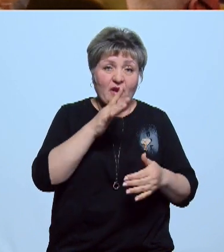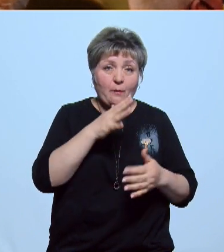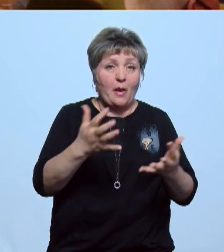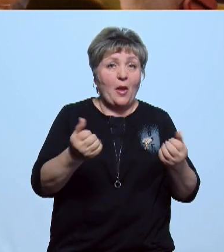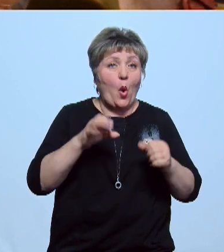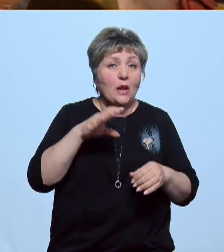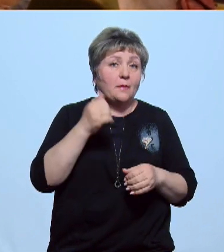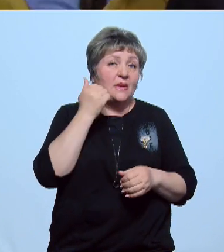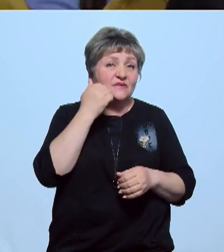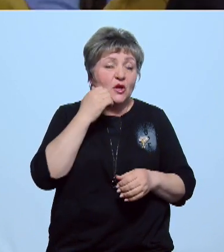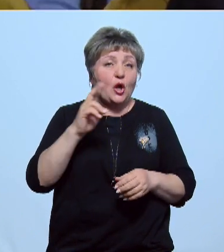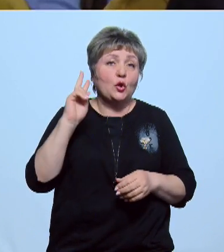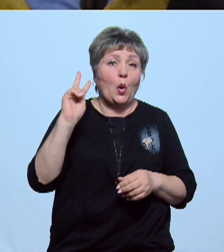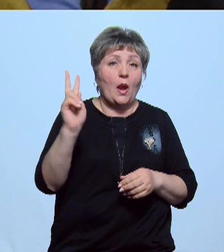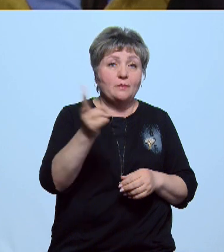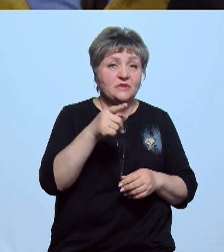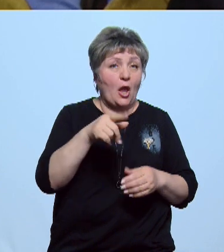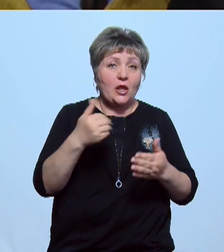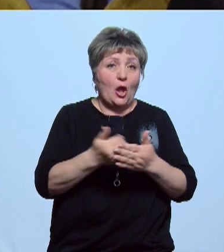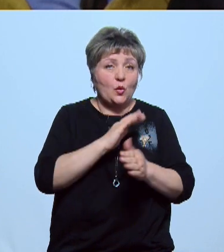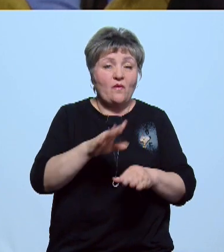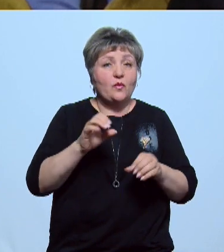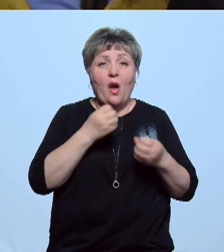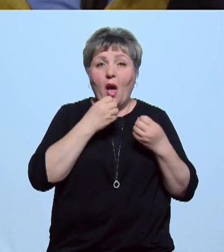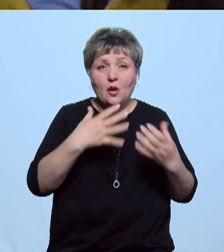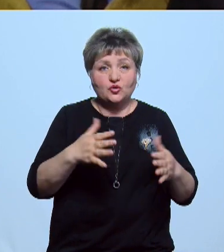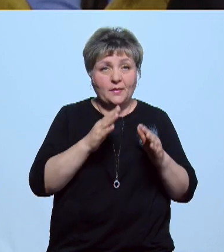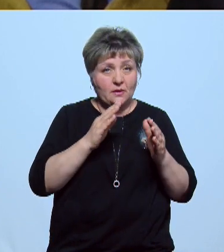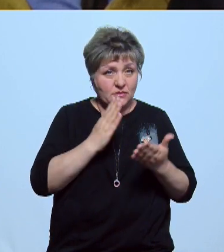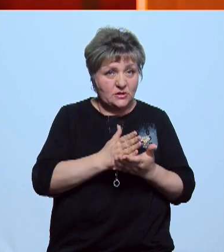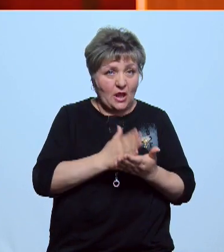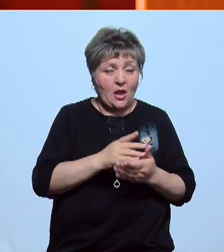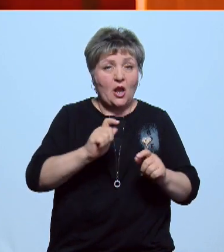от Москвы троллейбусы. Они не новые, но в хорошем состоянии.